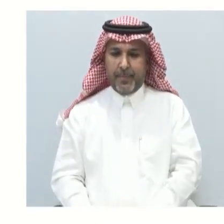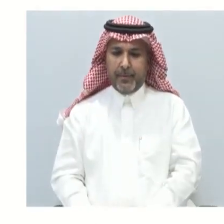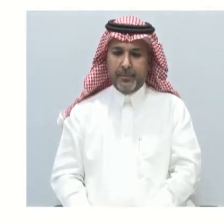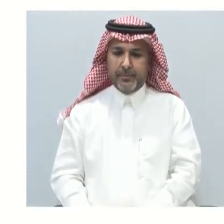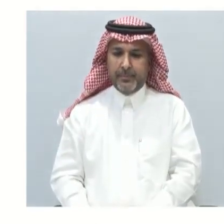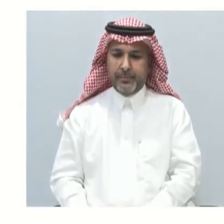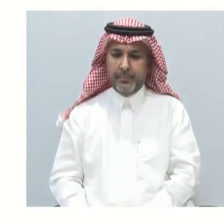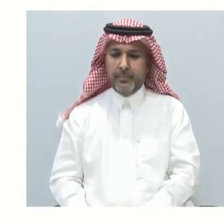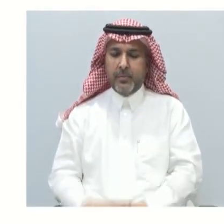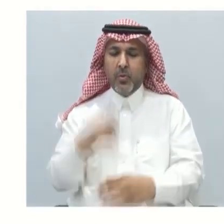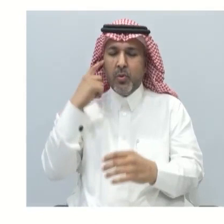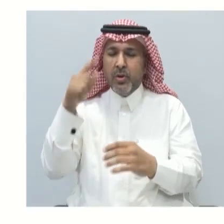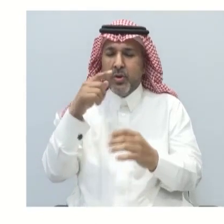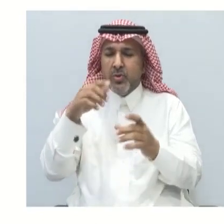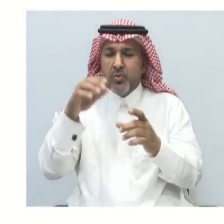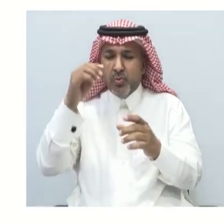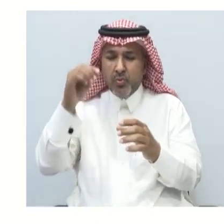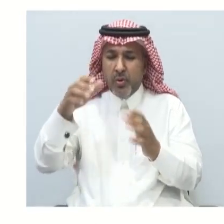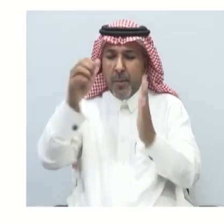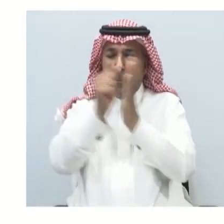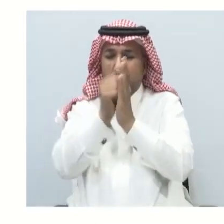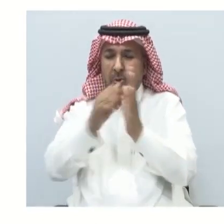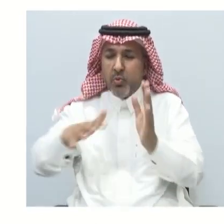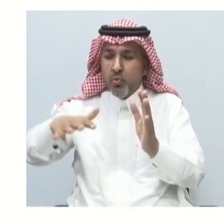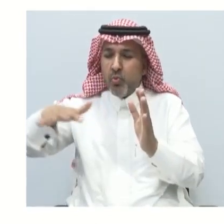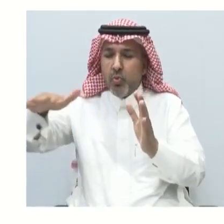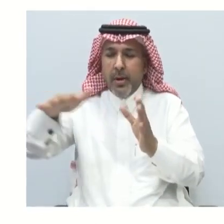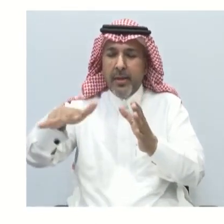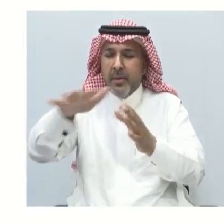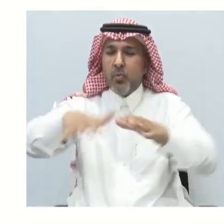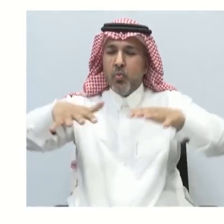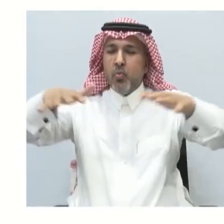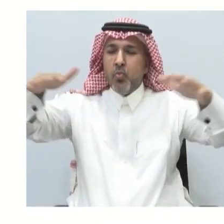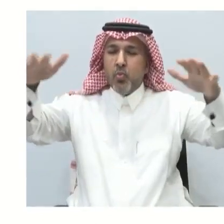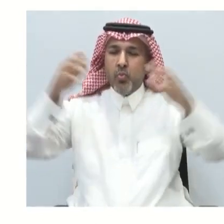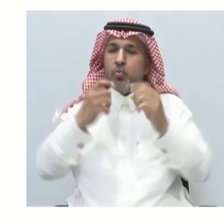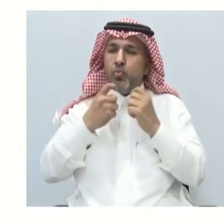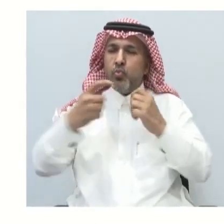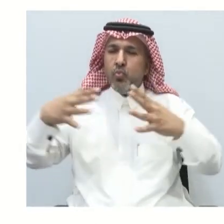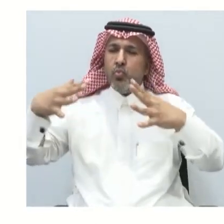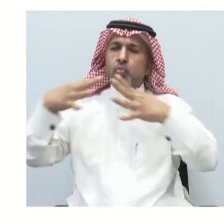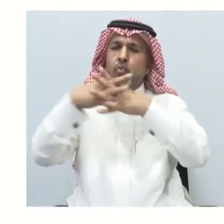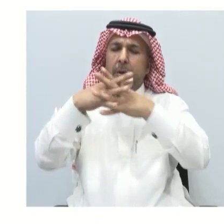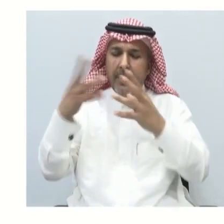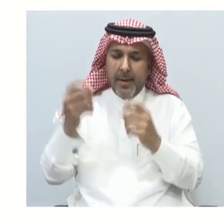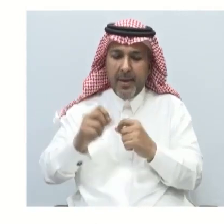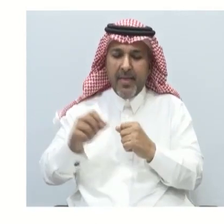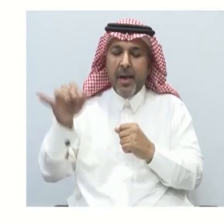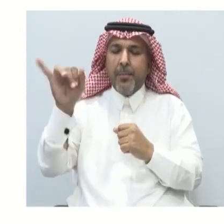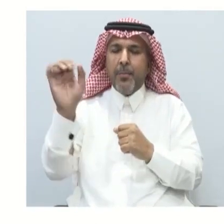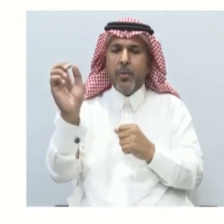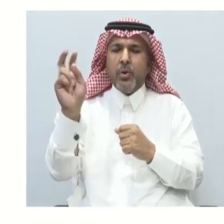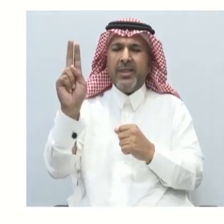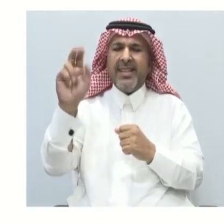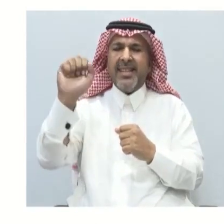النمو السكاني كون معدل فهو في فواصل فبالتالي يعتبر متصل عدد الاهداف التي سجلها